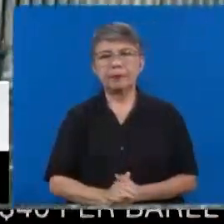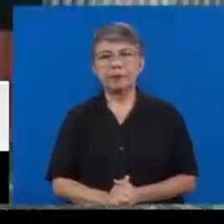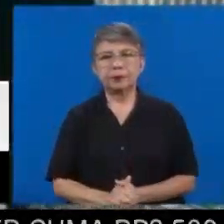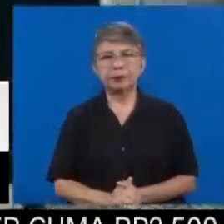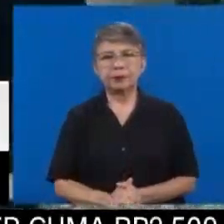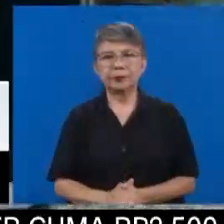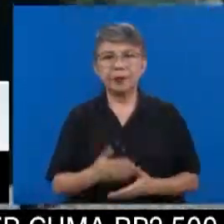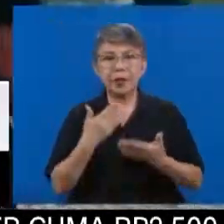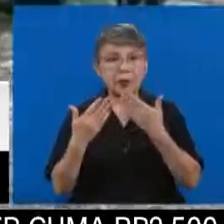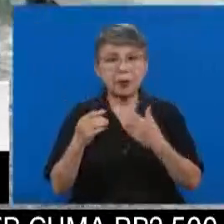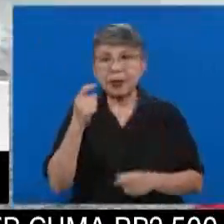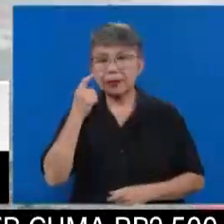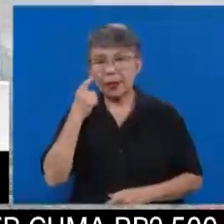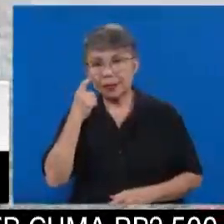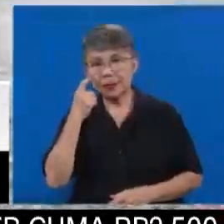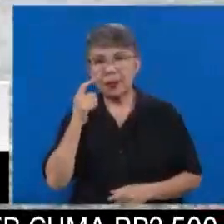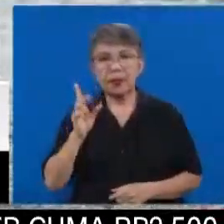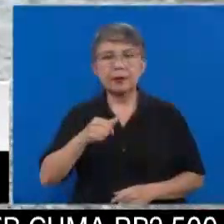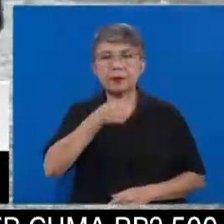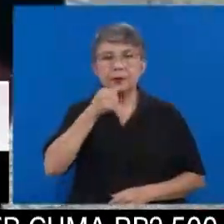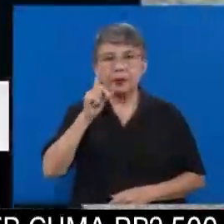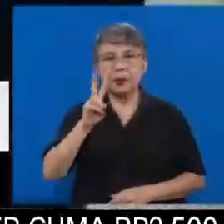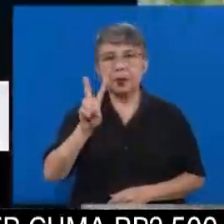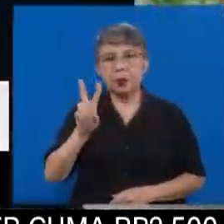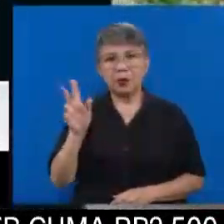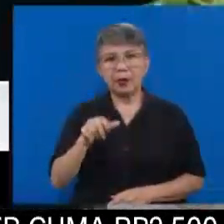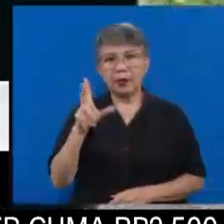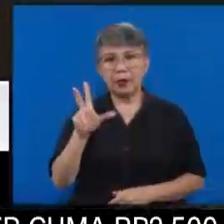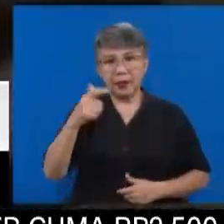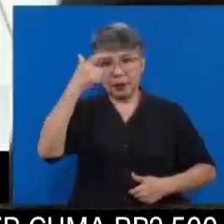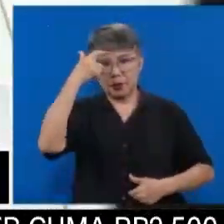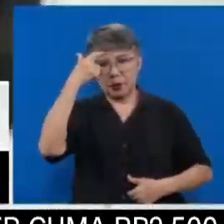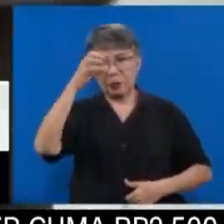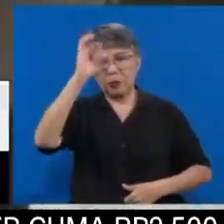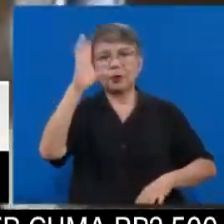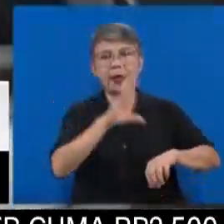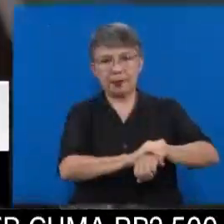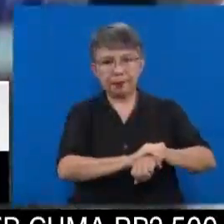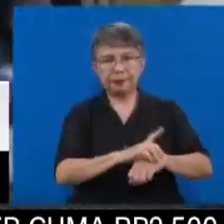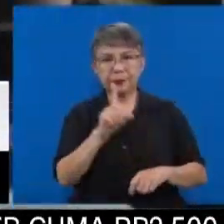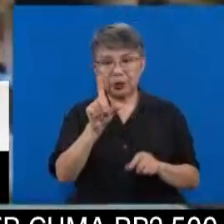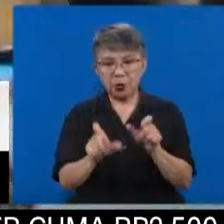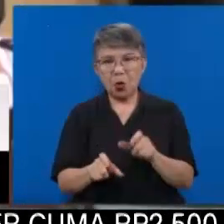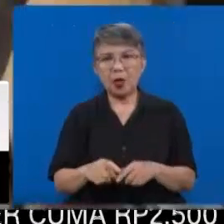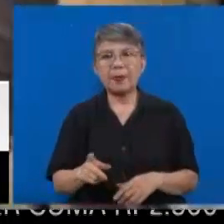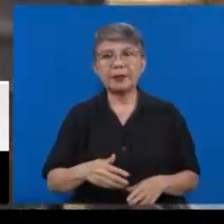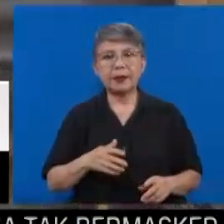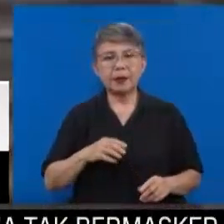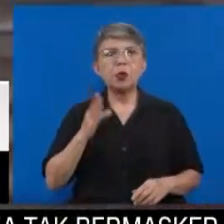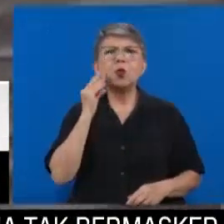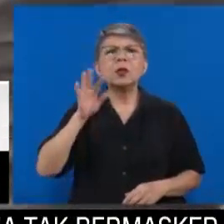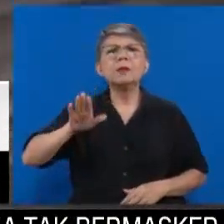Berbekal keterangan dari sejumlah saksi, Minggu pagi, dua dari tiga tersangka pelaku ditangkap, yang salah satu diantaranya masih di bawah